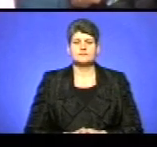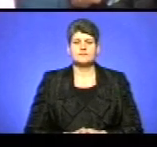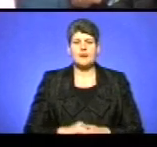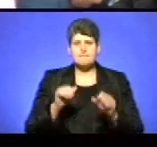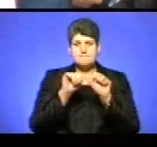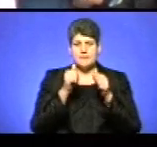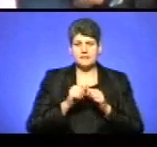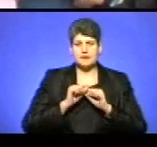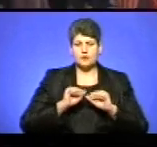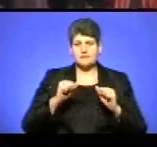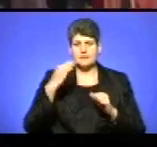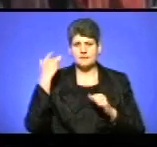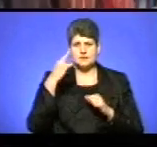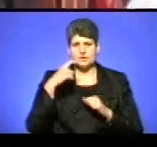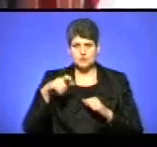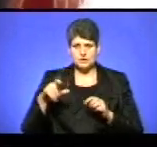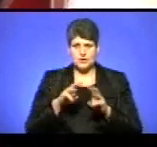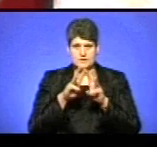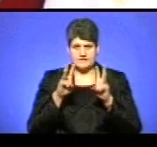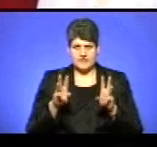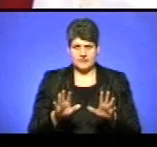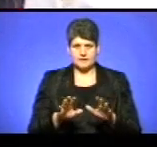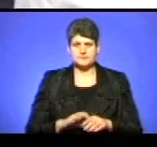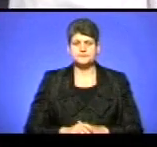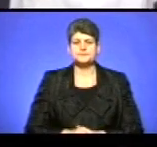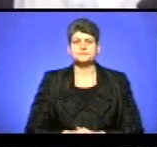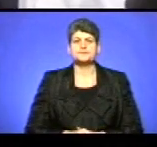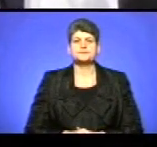Пам'ятник героям Небесної Сотні освятили.